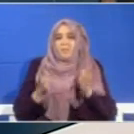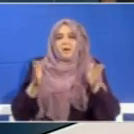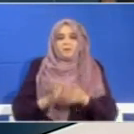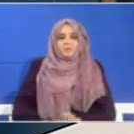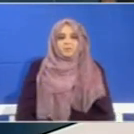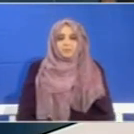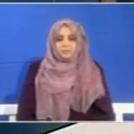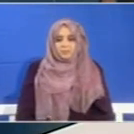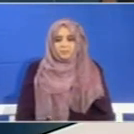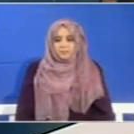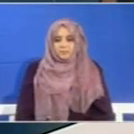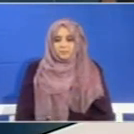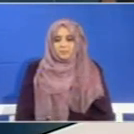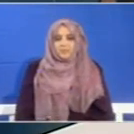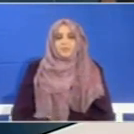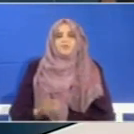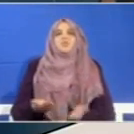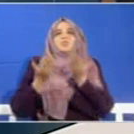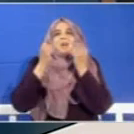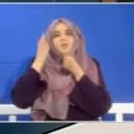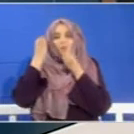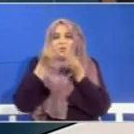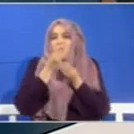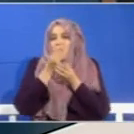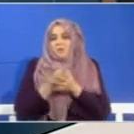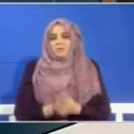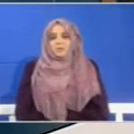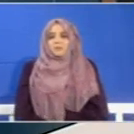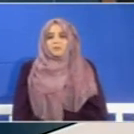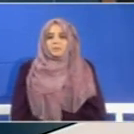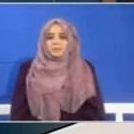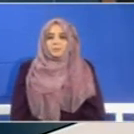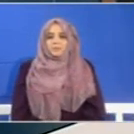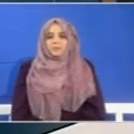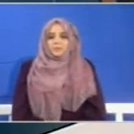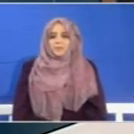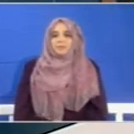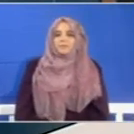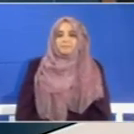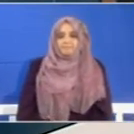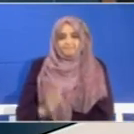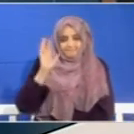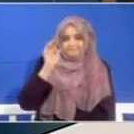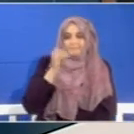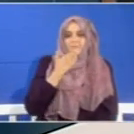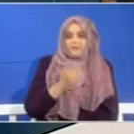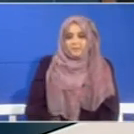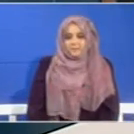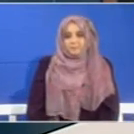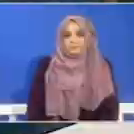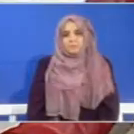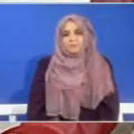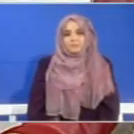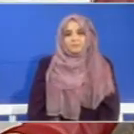نعم. الله يجيبك. شكرا سي أحمد من ولاية وهران، يعطيك الصحة، ربي يبارك فيك إن شاء الله. شكرا.